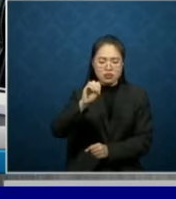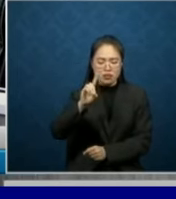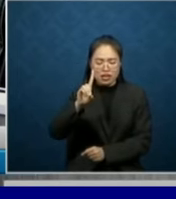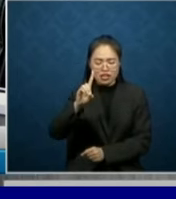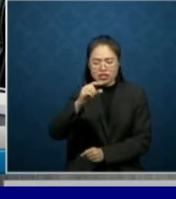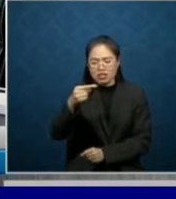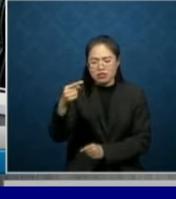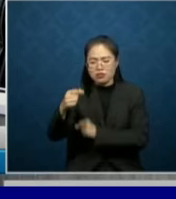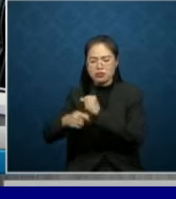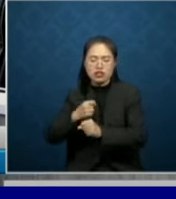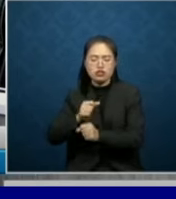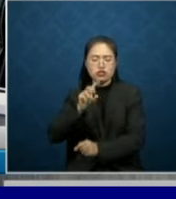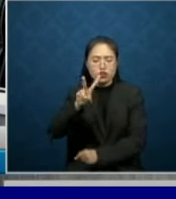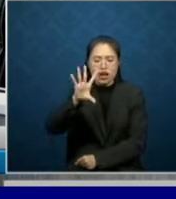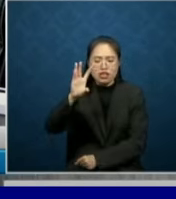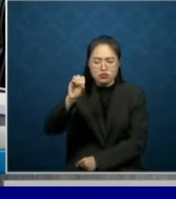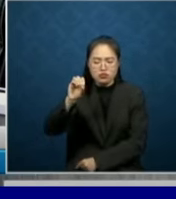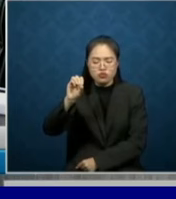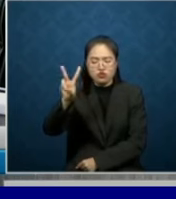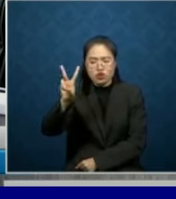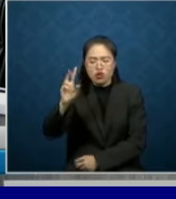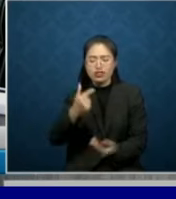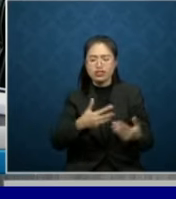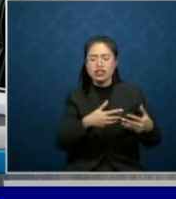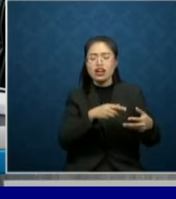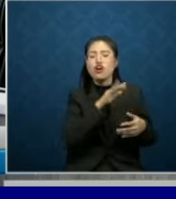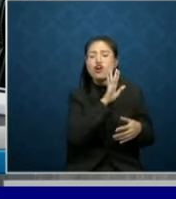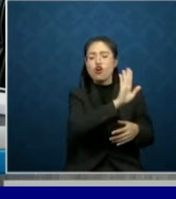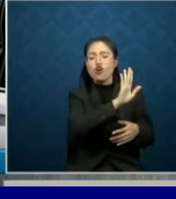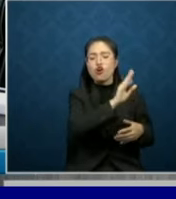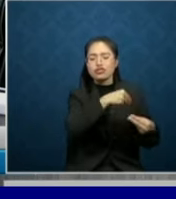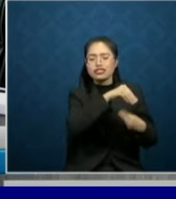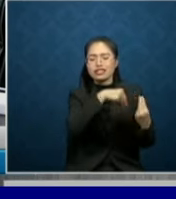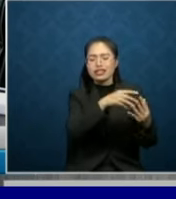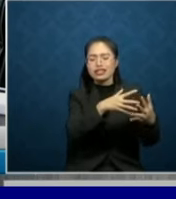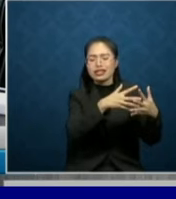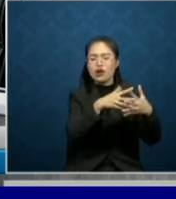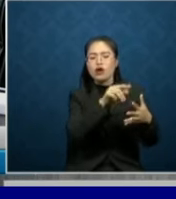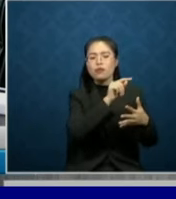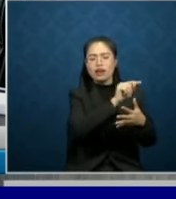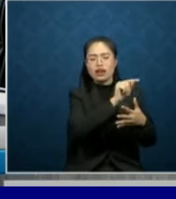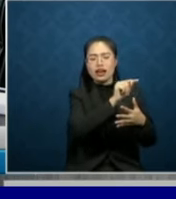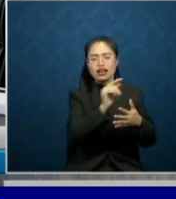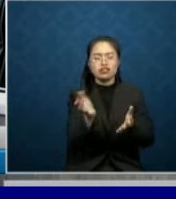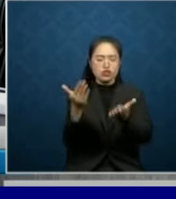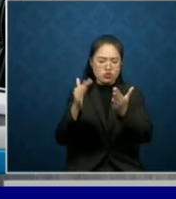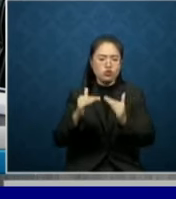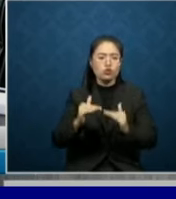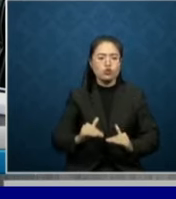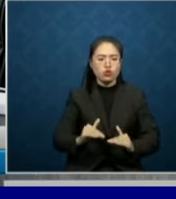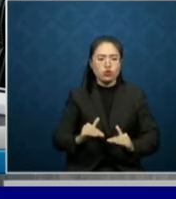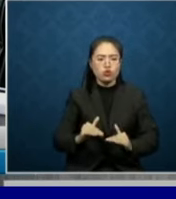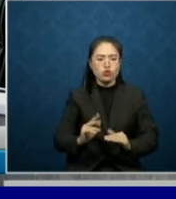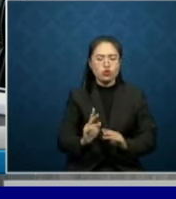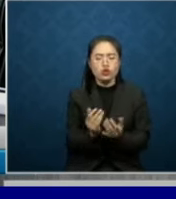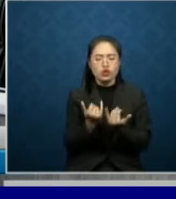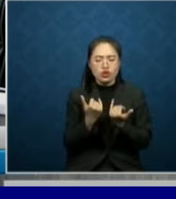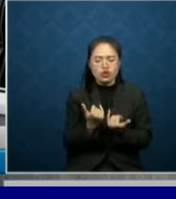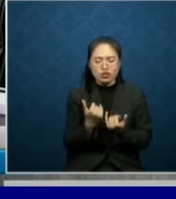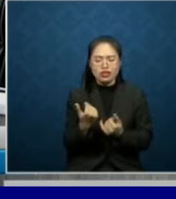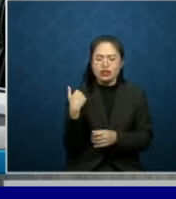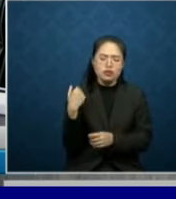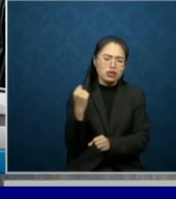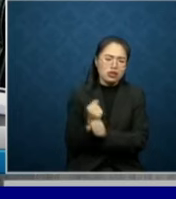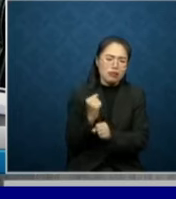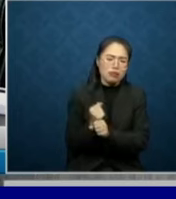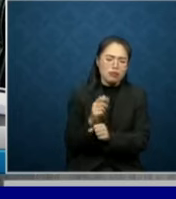ไม่จําเศรษฐกิจติดลบ 0.7 GDP ลดลง 53,000 ล้านออกพรกไทยเข้มแข็ง4แสน